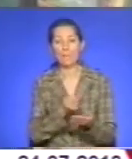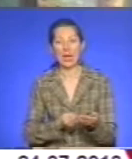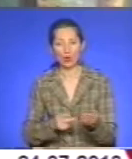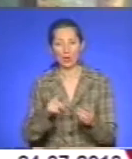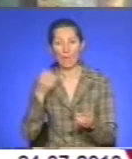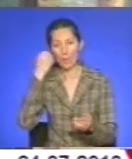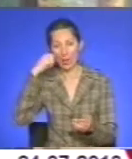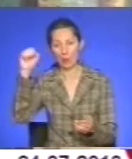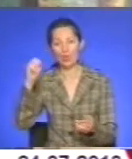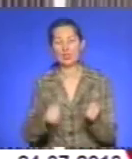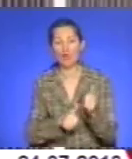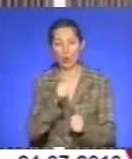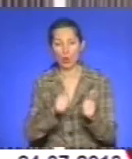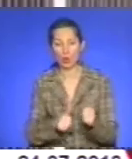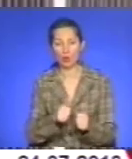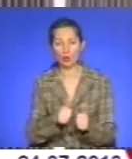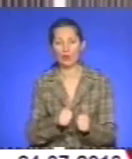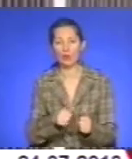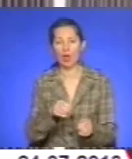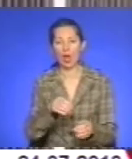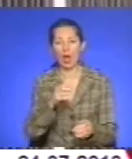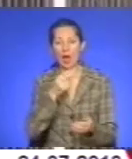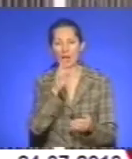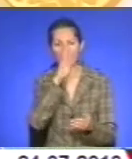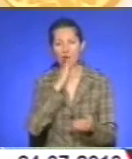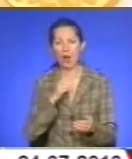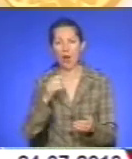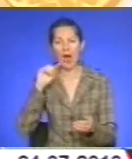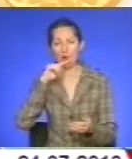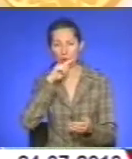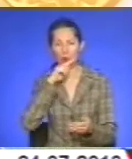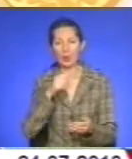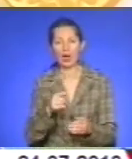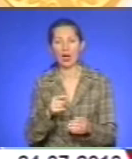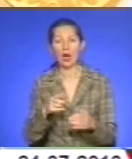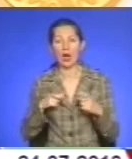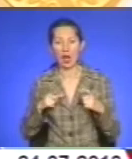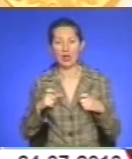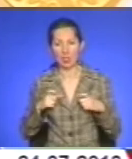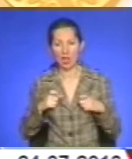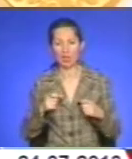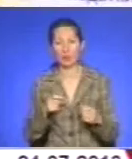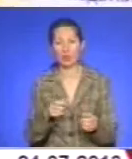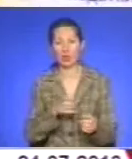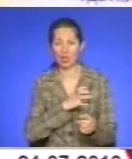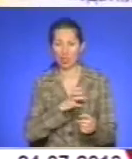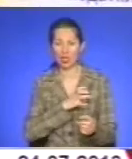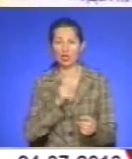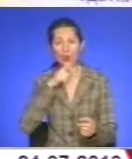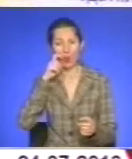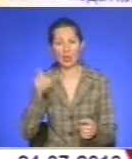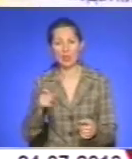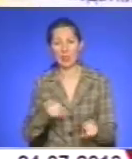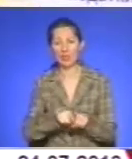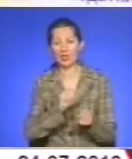тіньової економіки, фінансової кризи, жадібних і щедрих українців. А ще красується – ти не спи, плати податки, бо житимеш